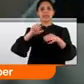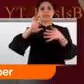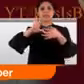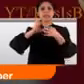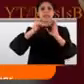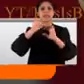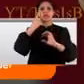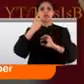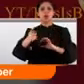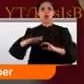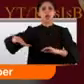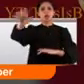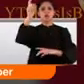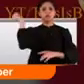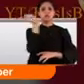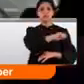başladı.